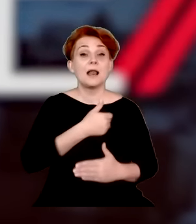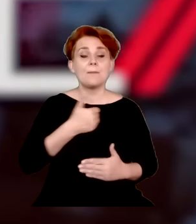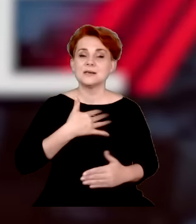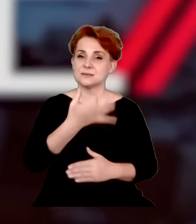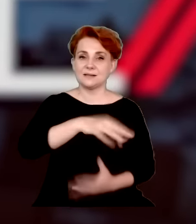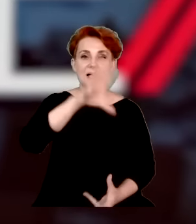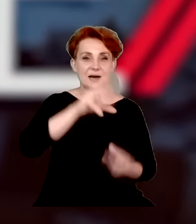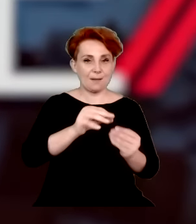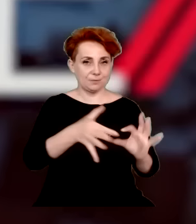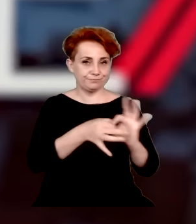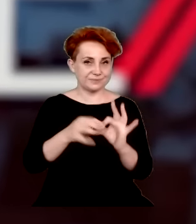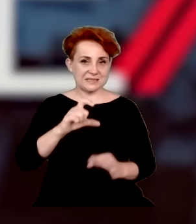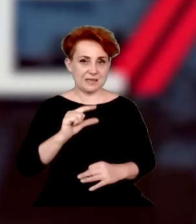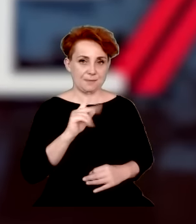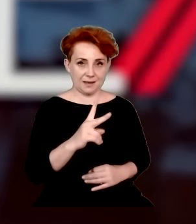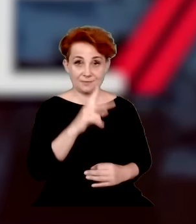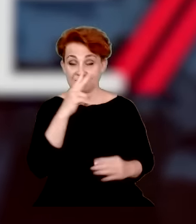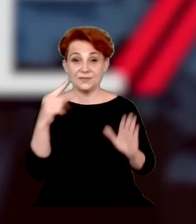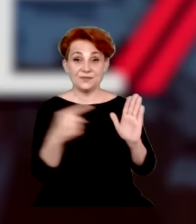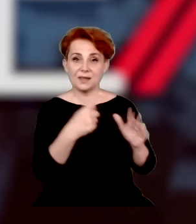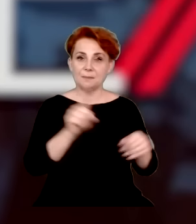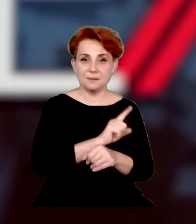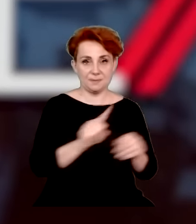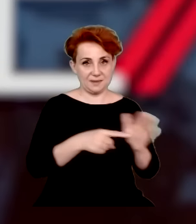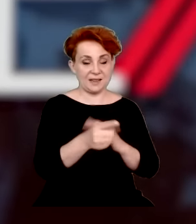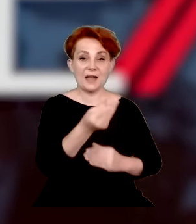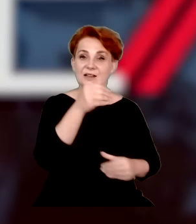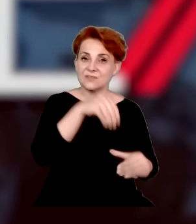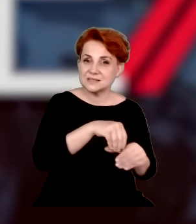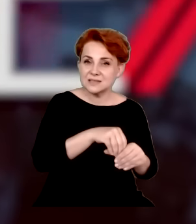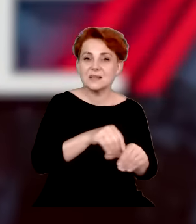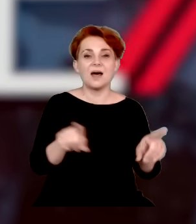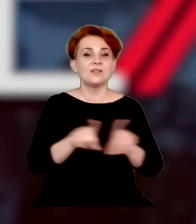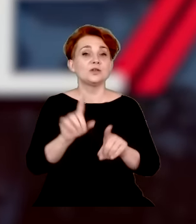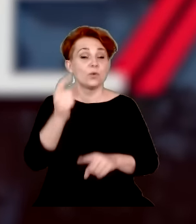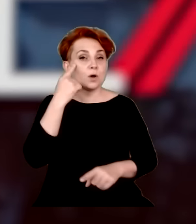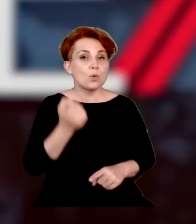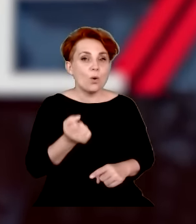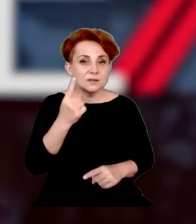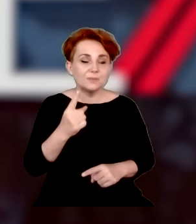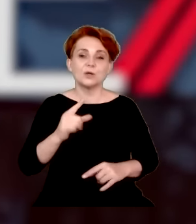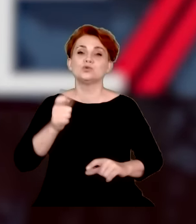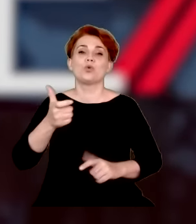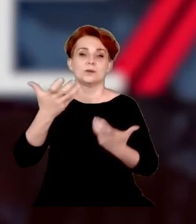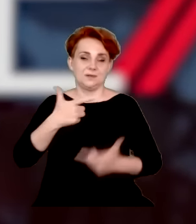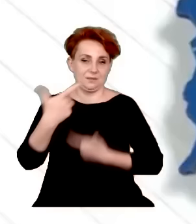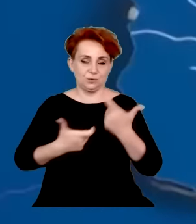Portu Komunikacyjnego. Wskazano w nim zagrożenia dla tej inwestycji, jakie w swojej koncepcji forsuje rząd 13 grudnia.